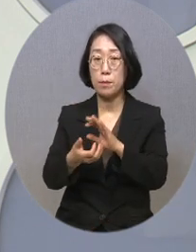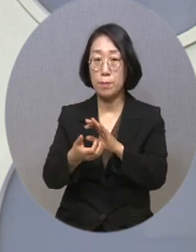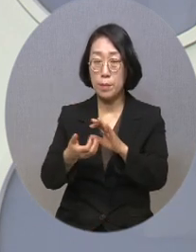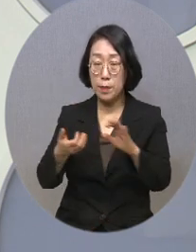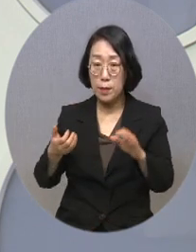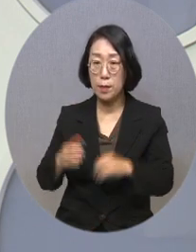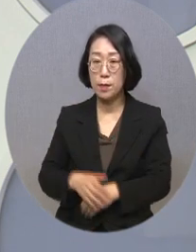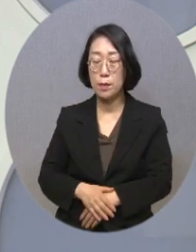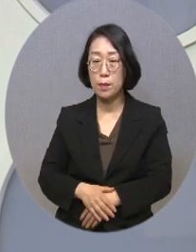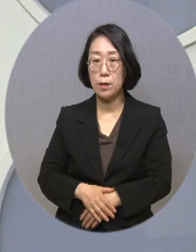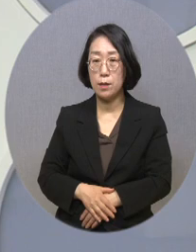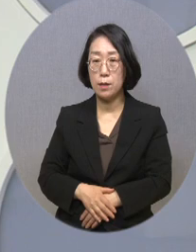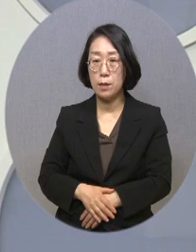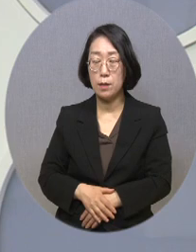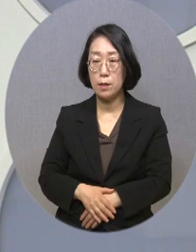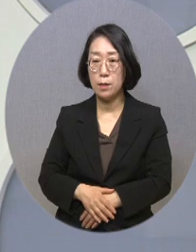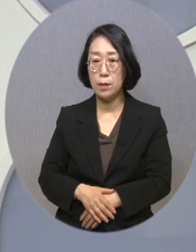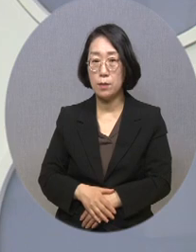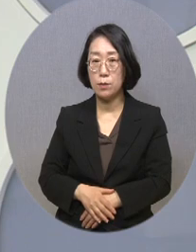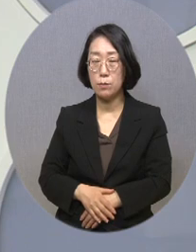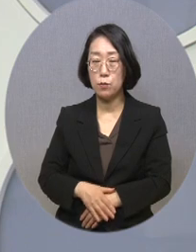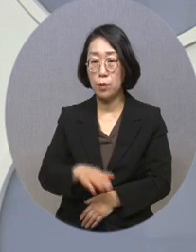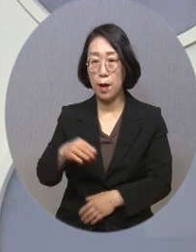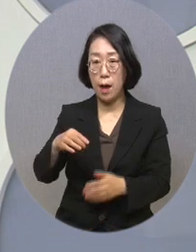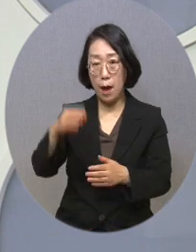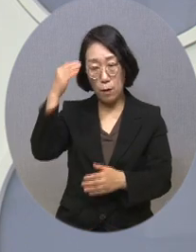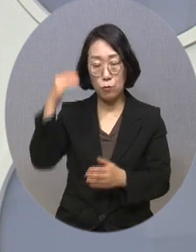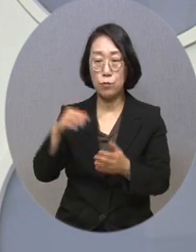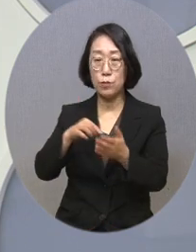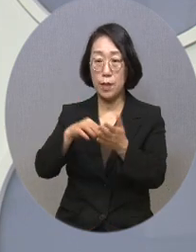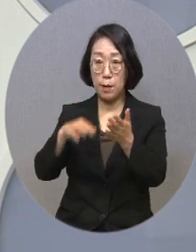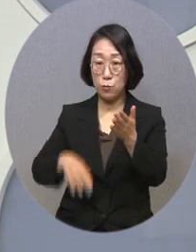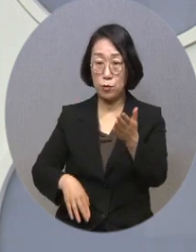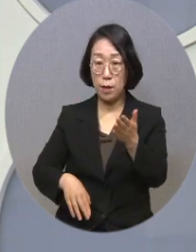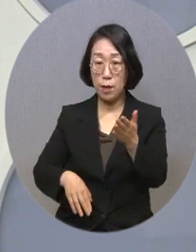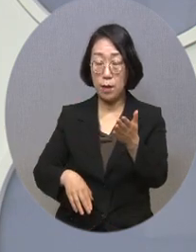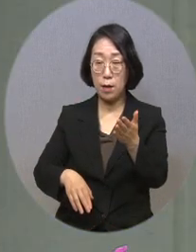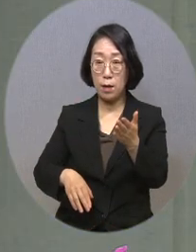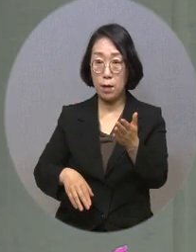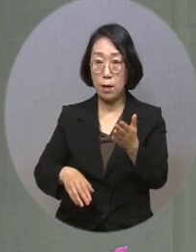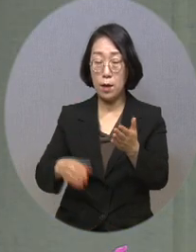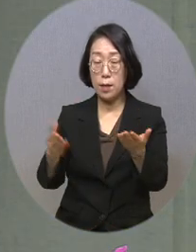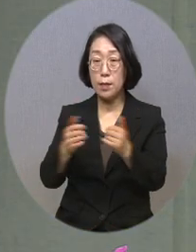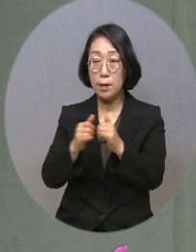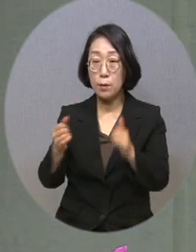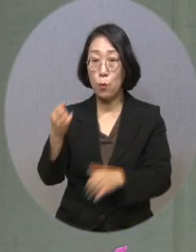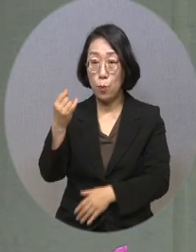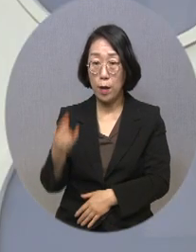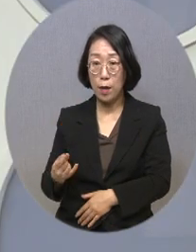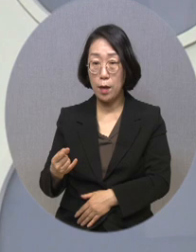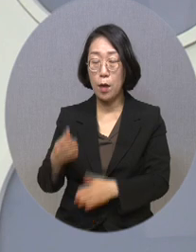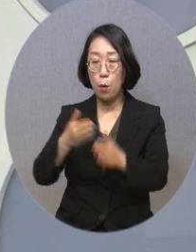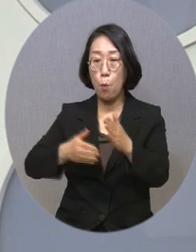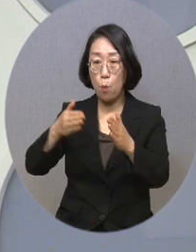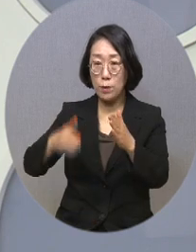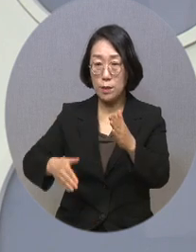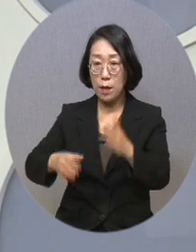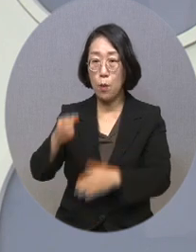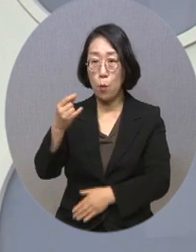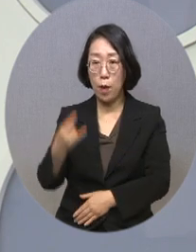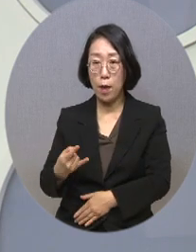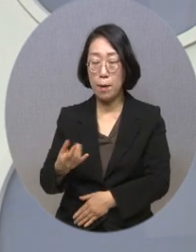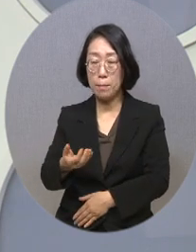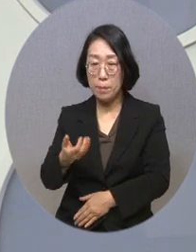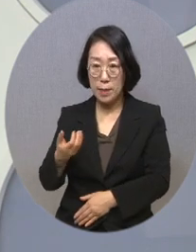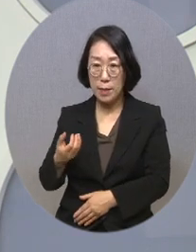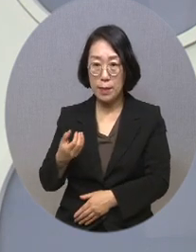이제 받는 그런 것처럼 한국 세무사에서는 공제회가 있습니다. 아. 그래서 공제 회비를